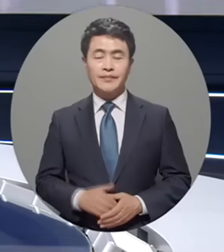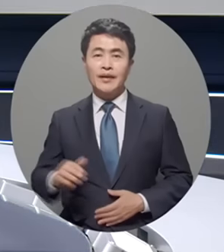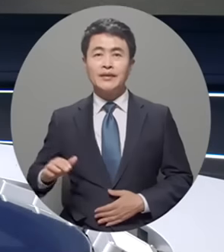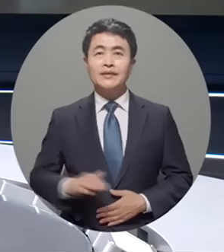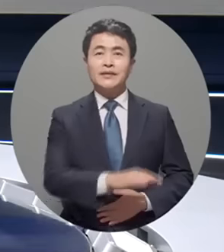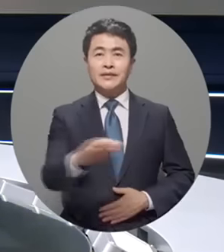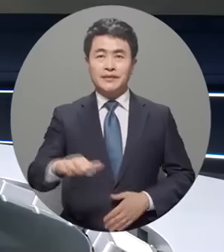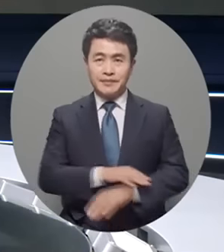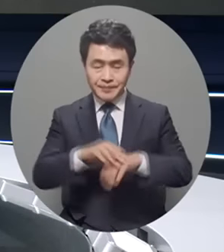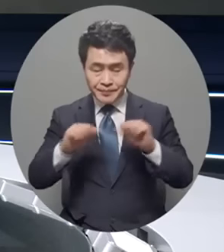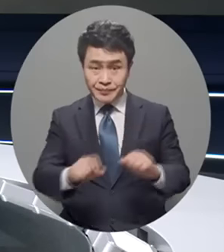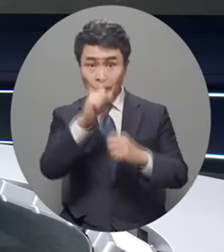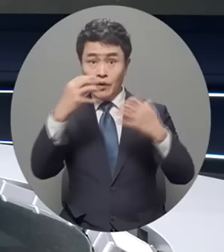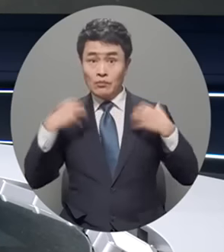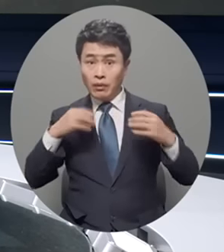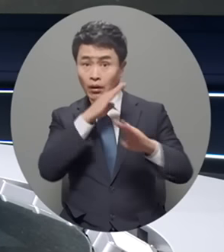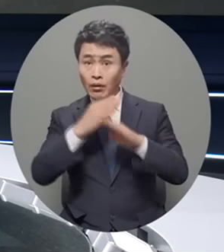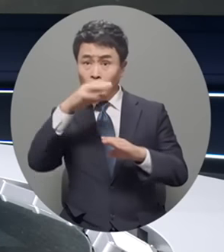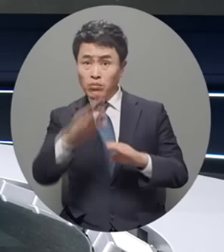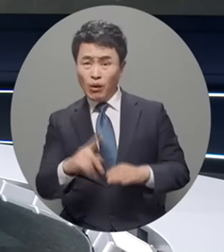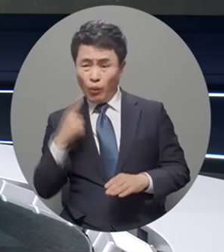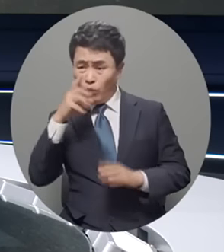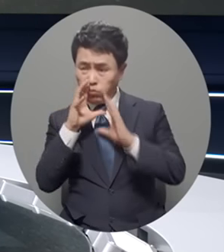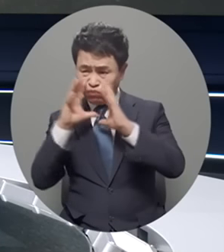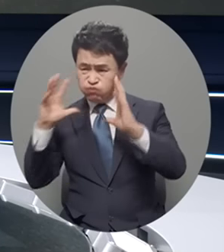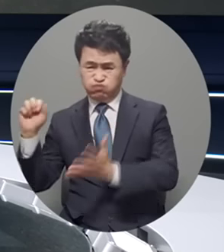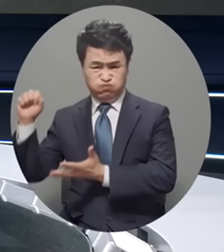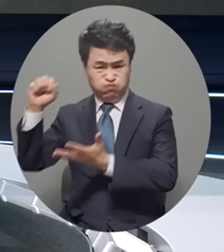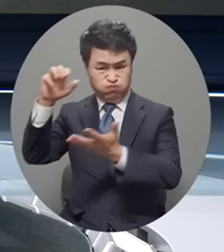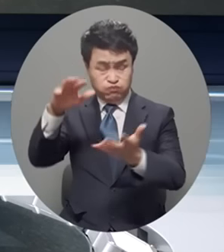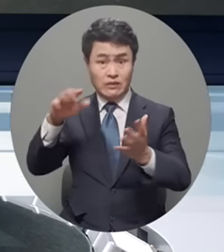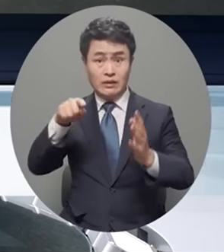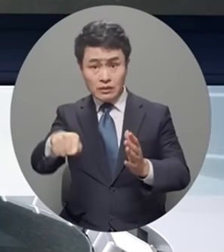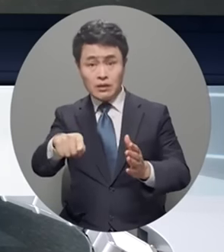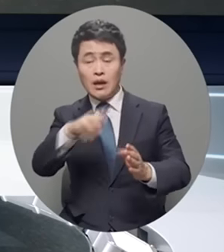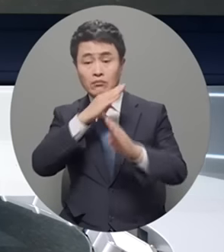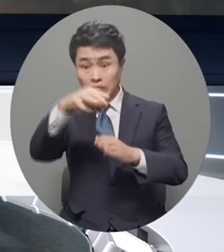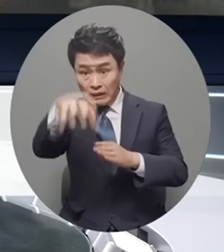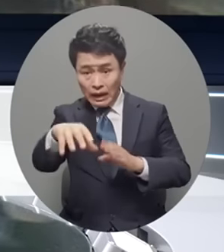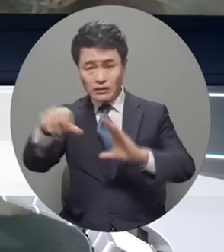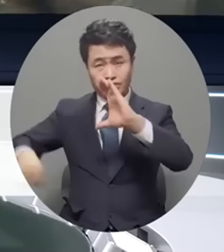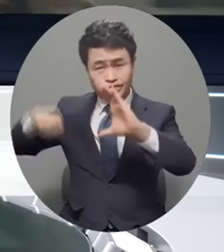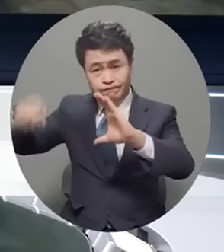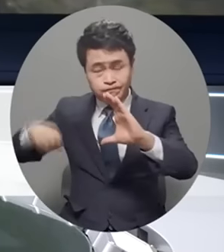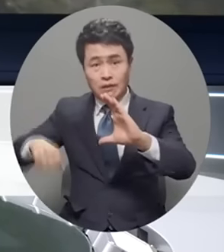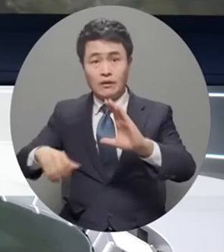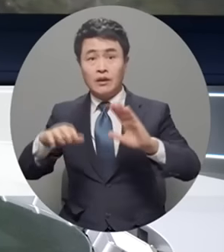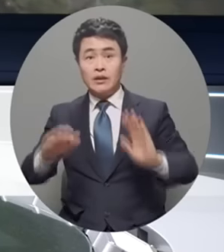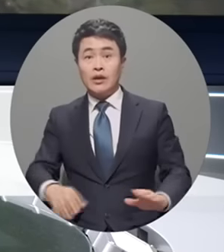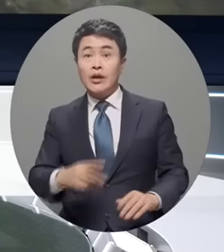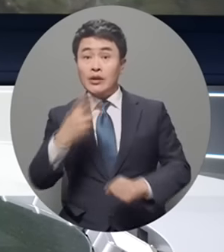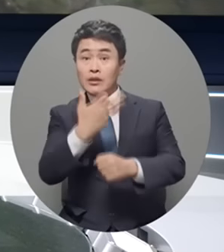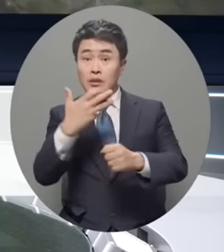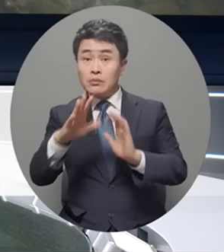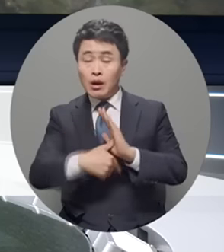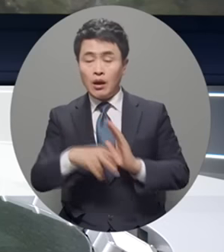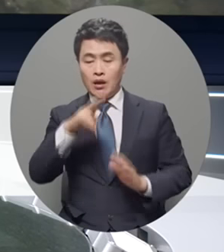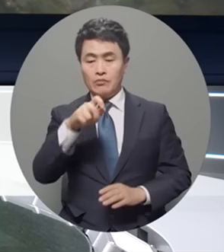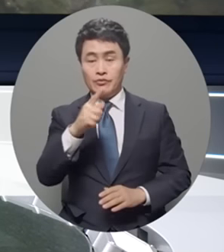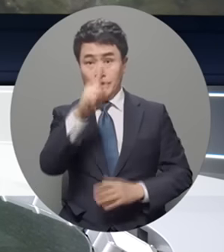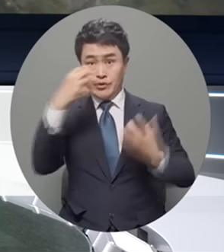여러분 안녕하십니까? 정부가 북한의 오물풍선 도발에 대북 확성기 방송으로 맞대응했습니다. 지난 2018년 문재인 정부